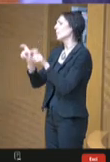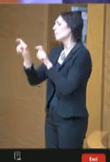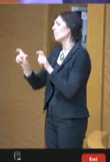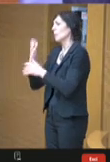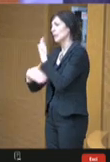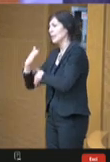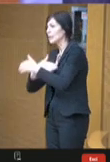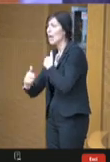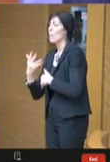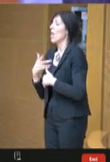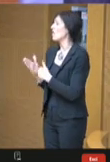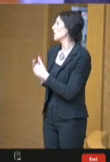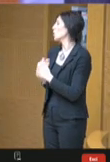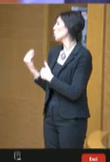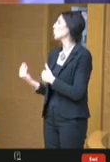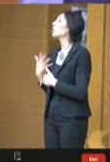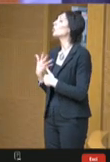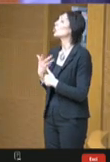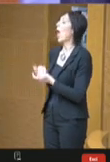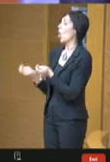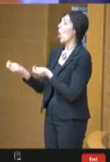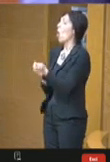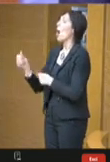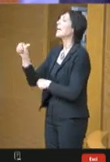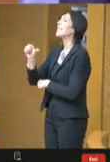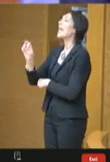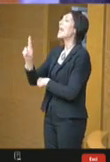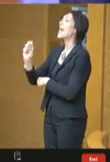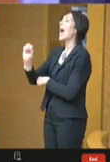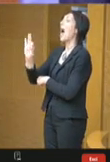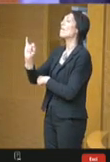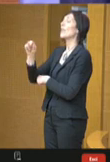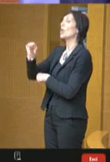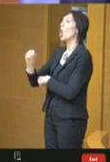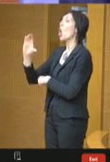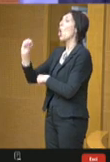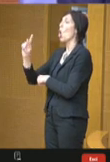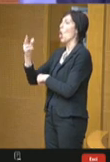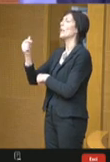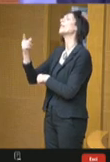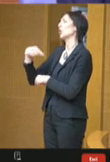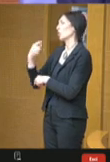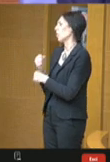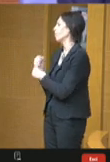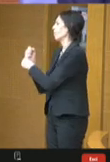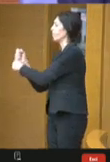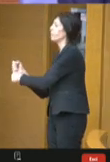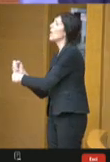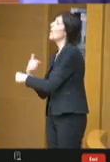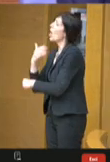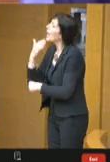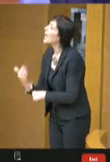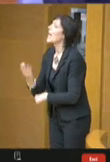vicino a me c'è il coordinatore, il dottor Serafino Corti, che poi prenderà la parola, e ringrazio tutti gli enti,